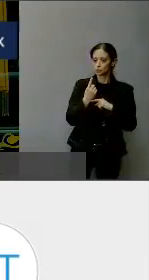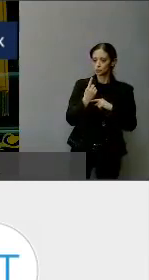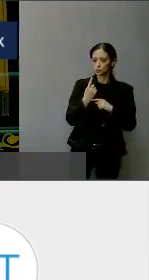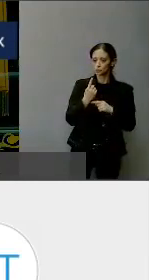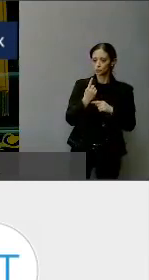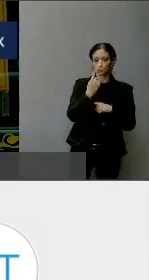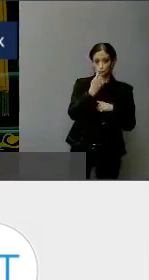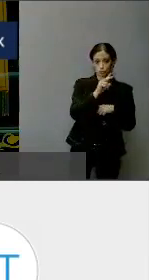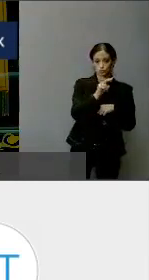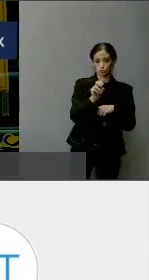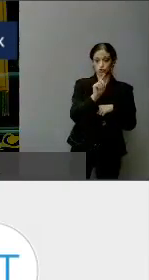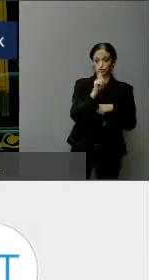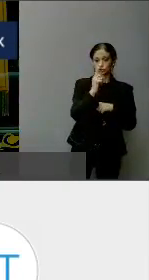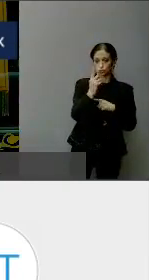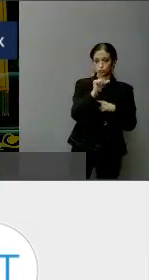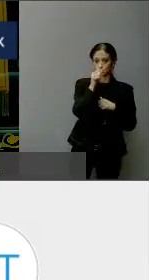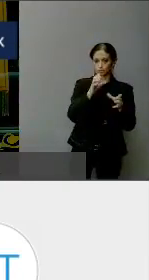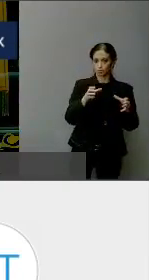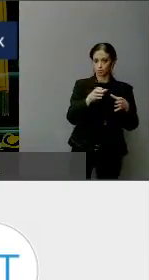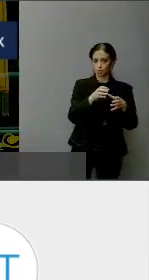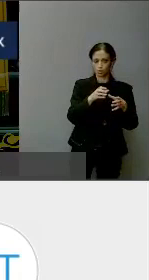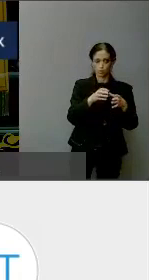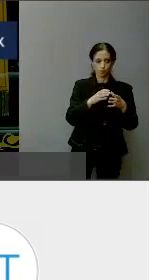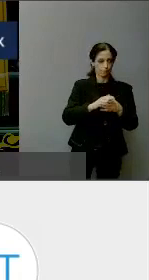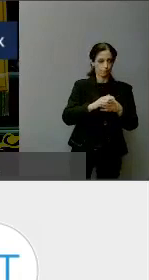blocco prego